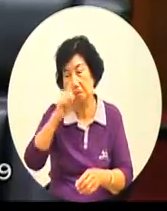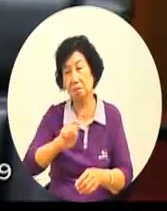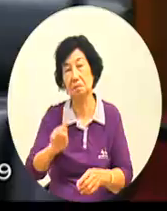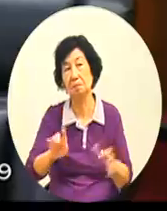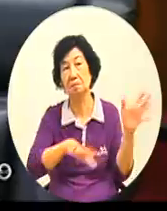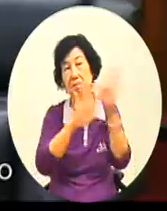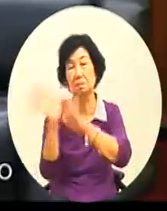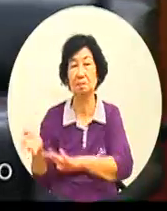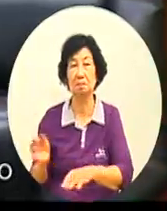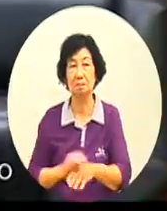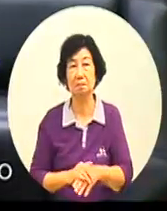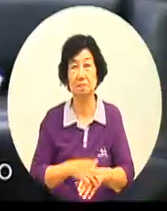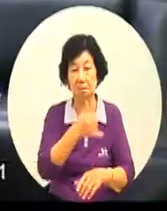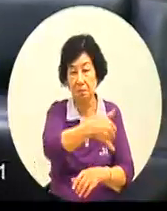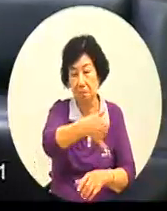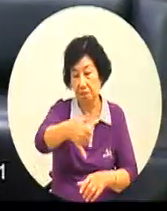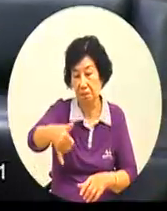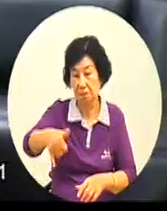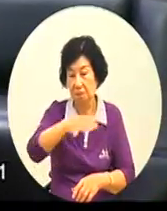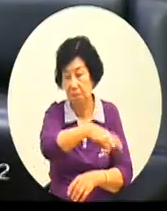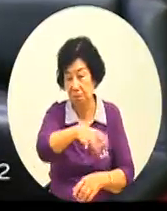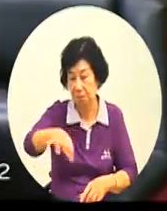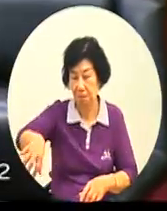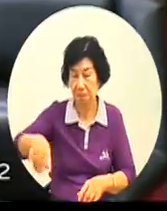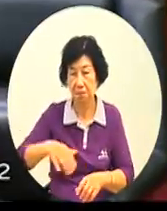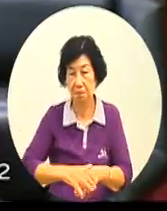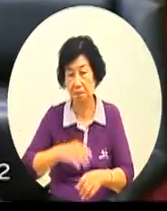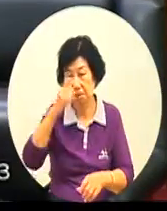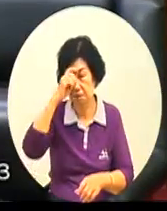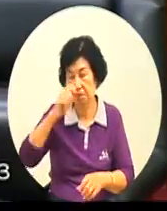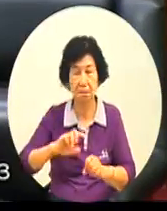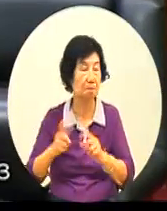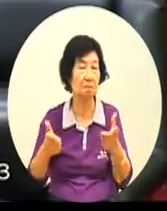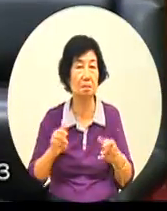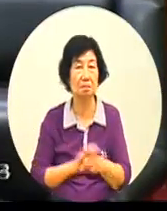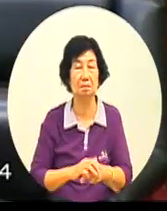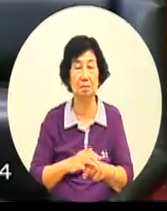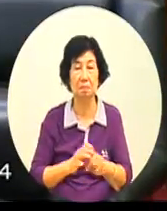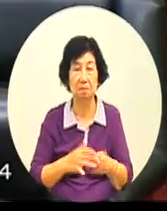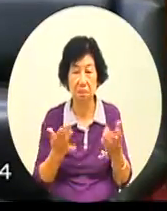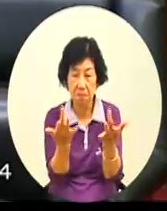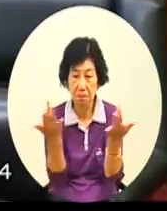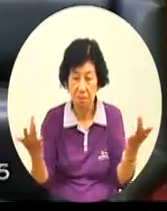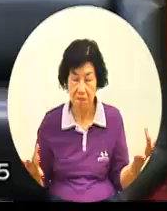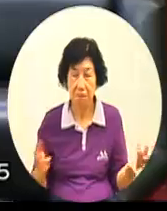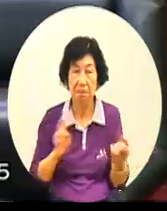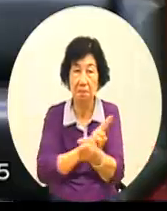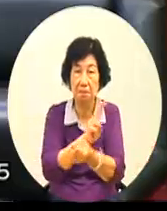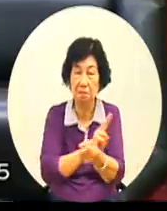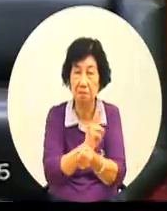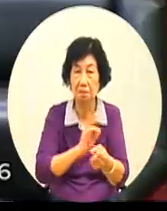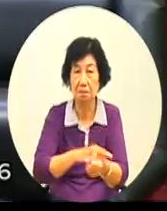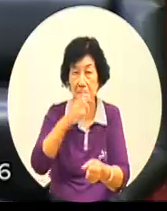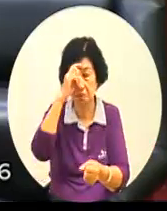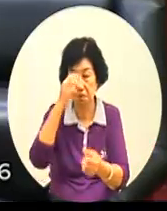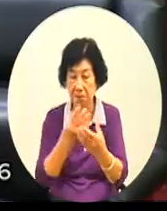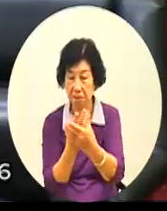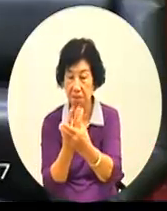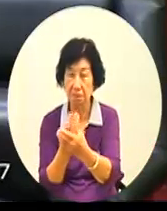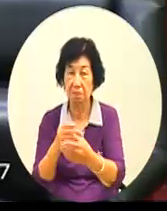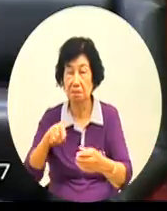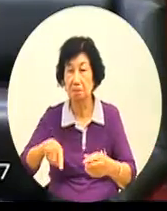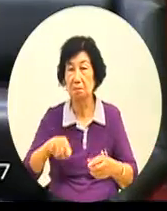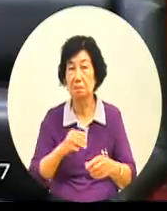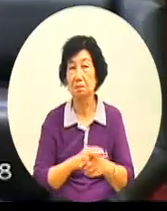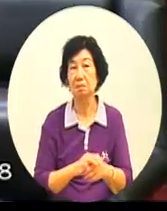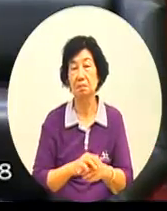各个地方的需求不一样，明明知道茂林我们要的是温泉，可是呢，你们的作业方式呢，用公文这样的一个